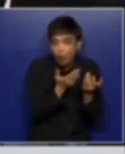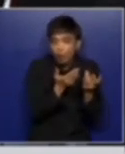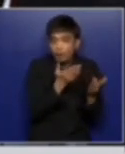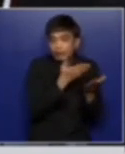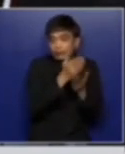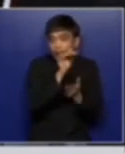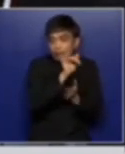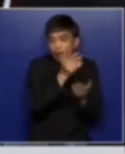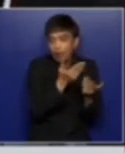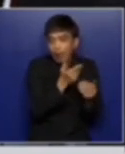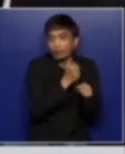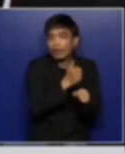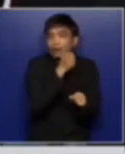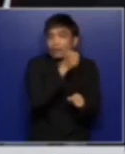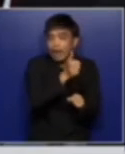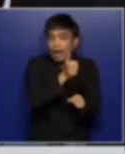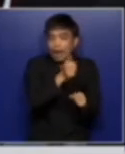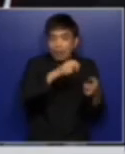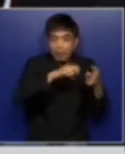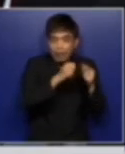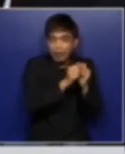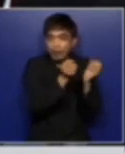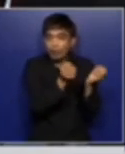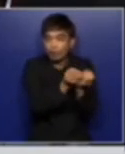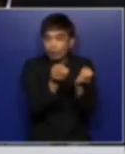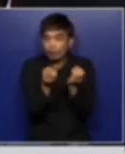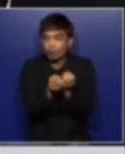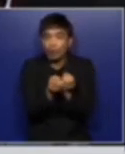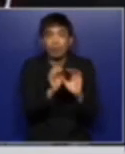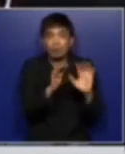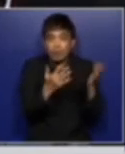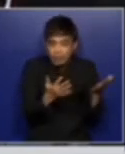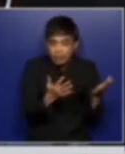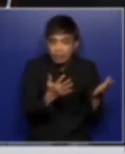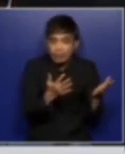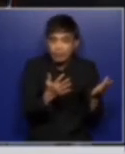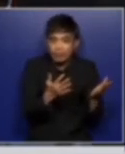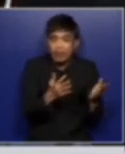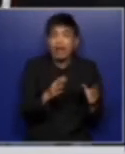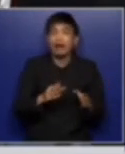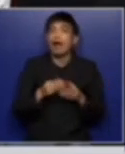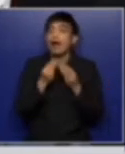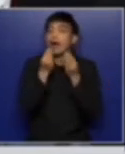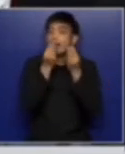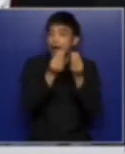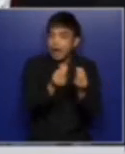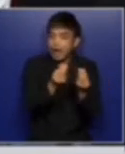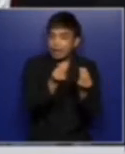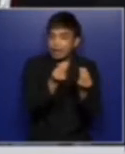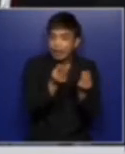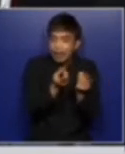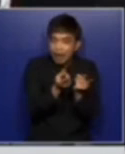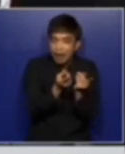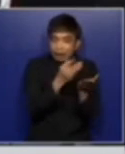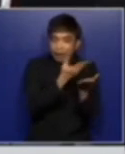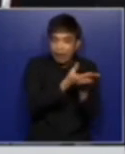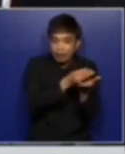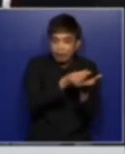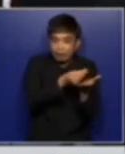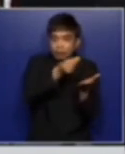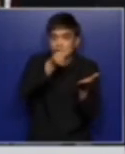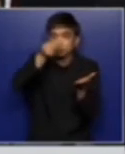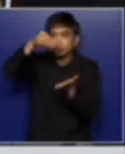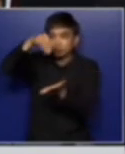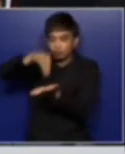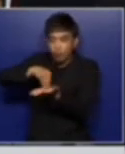ได้โดยไม่ก่อให้เกิดความเสียหายต่อทางราชการเนี่ยให้ ตัดมาเป็นงบกลางเพื่อแ